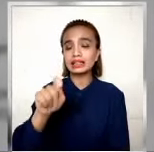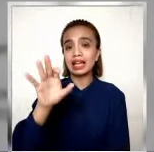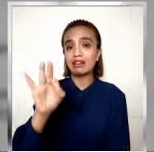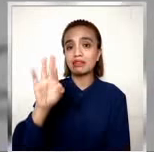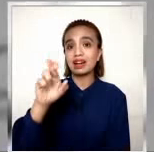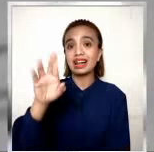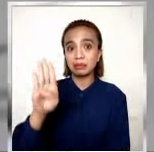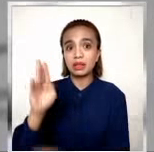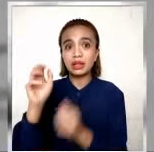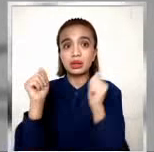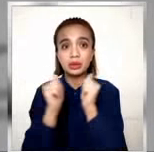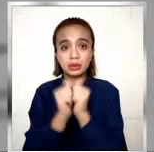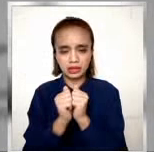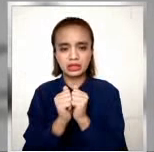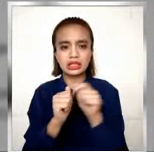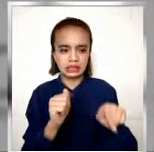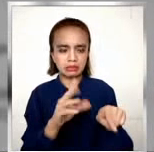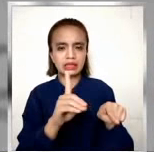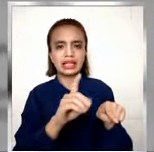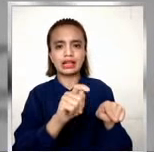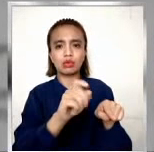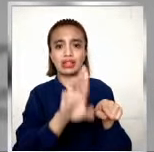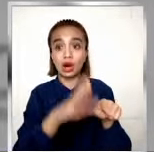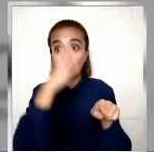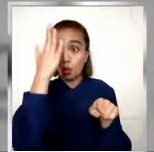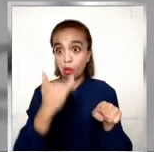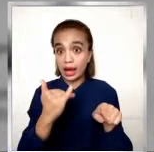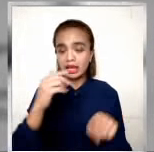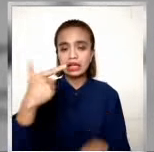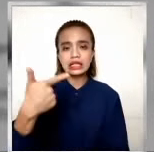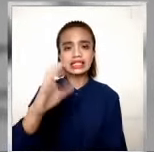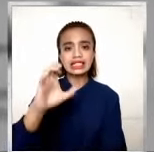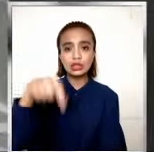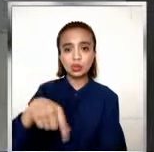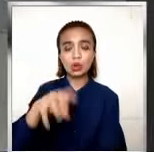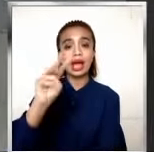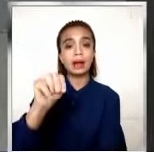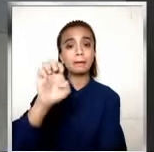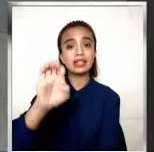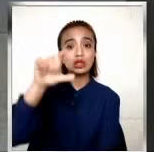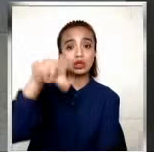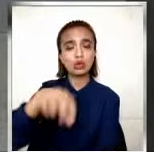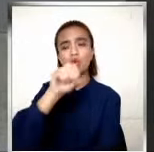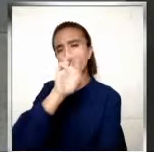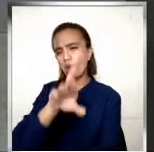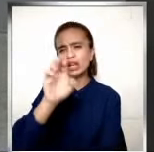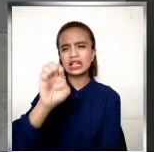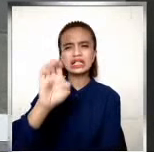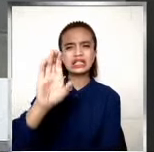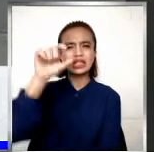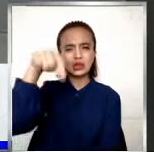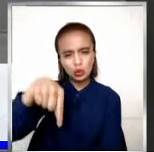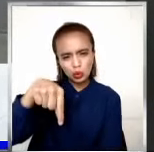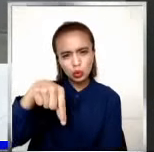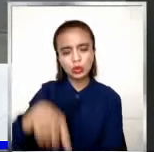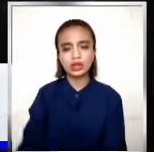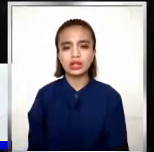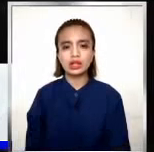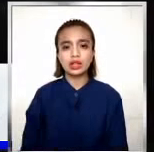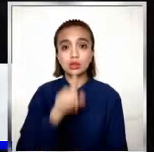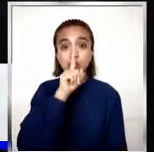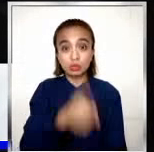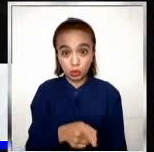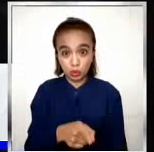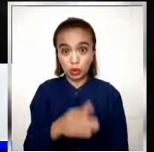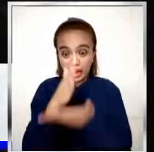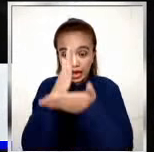Board. Sa ilalim kasi ng GCQ, MECQ o ECQ, kalahati ng kabuuang kapasidad na pasahero ng